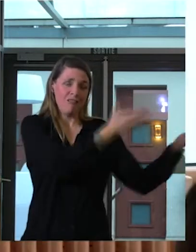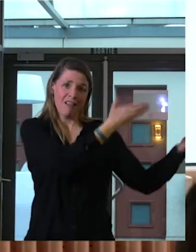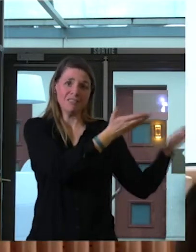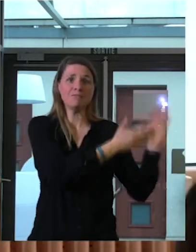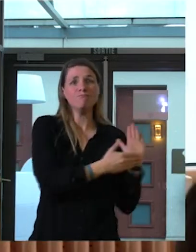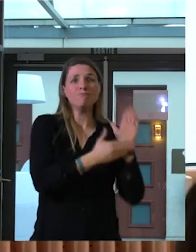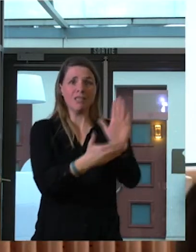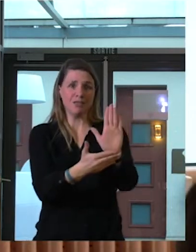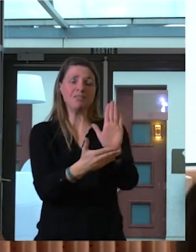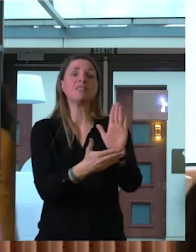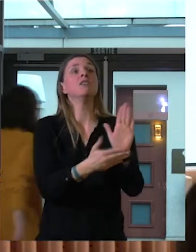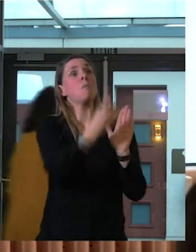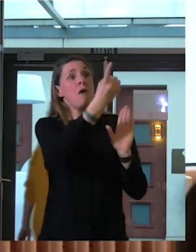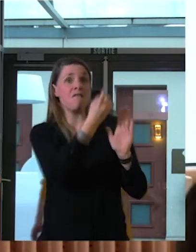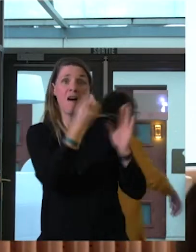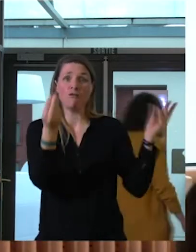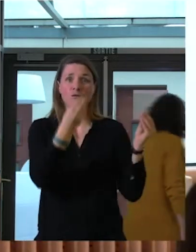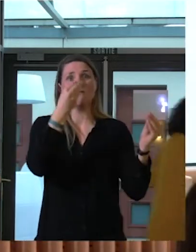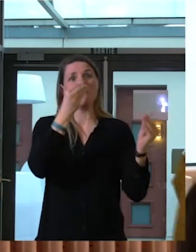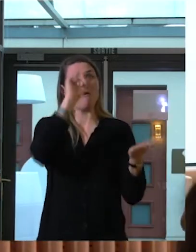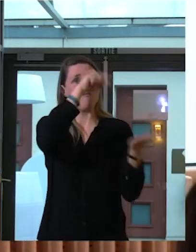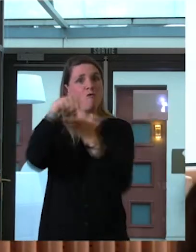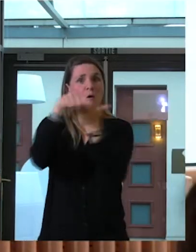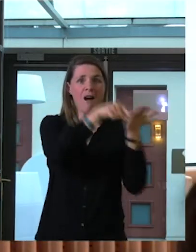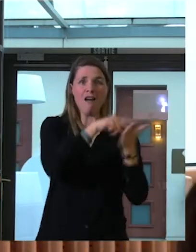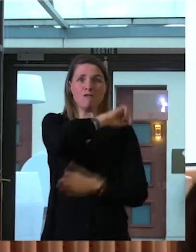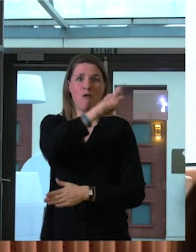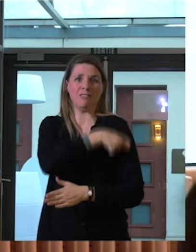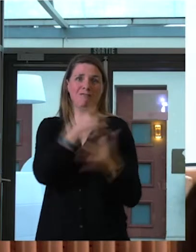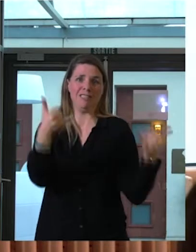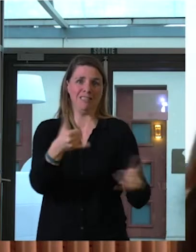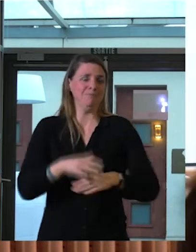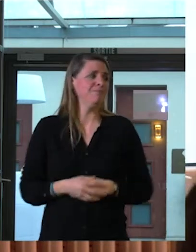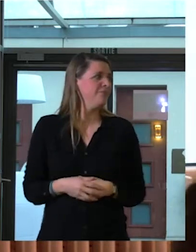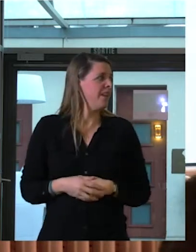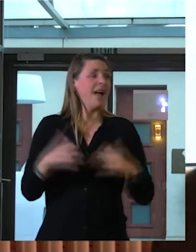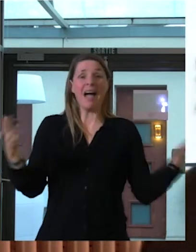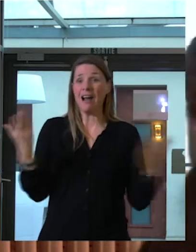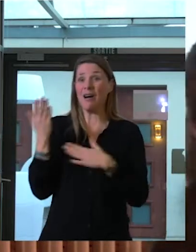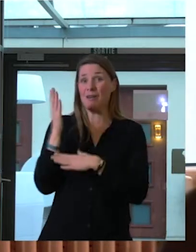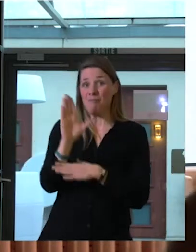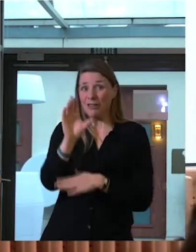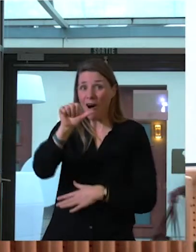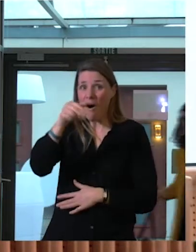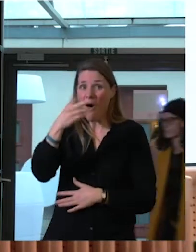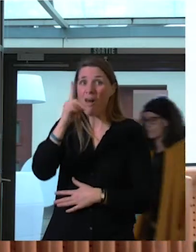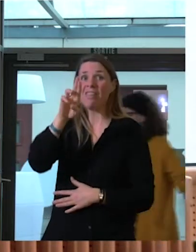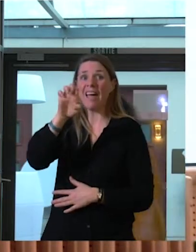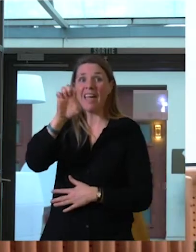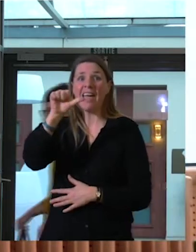issus du tissu local sportif. Alors Andrea, je te laisse commencer.